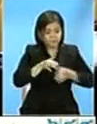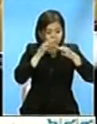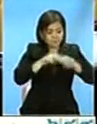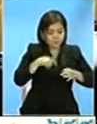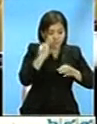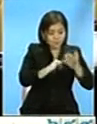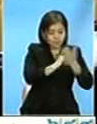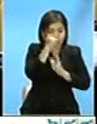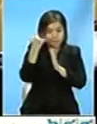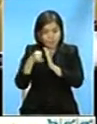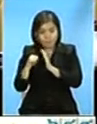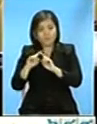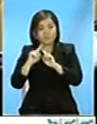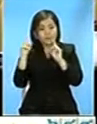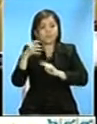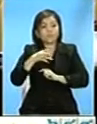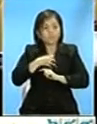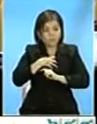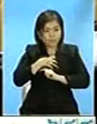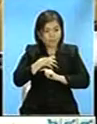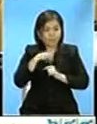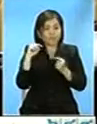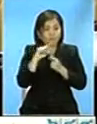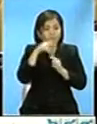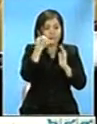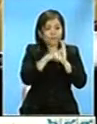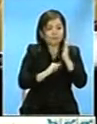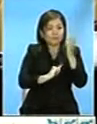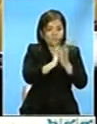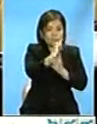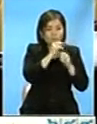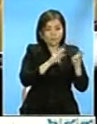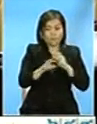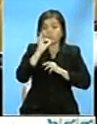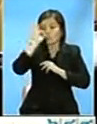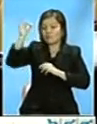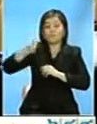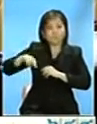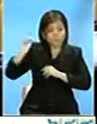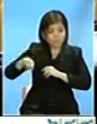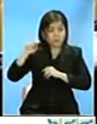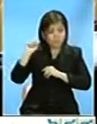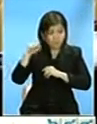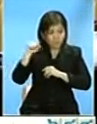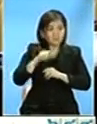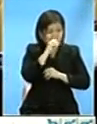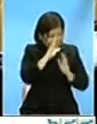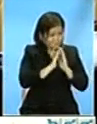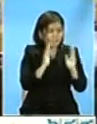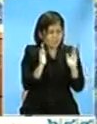ครถูกแต่ท่านอยากให้การตัดสินผิดถูกนั้นเข้าสู่กระบวนการของศาลอันนี้ผมขอบคุณท่าน